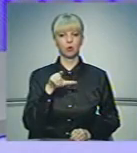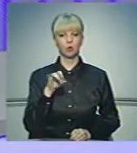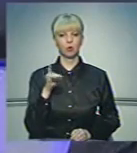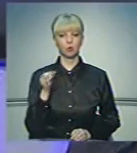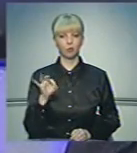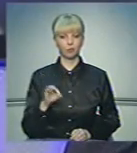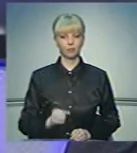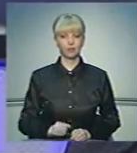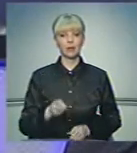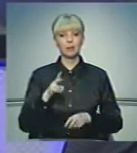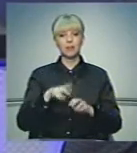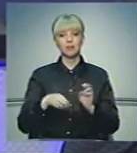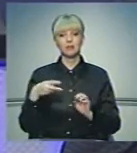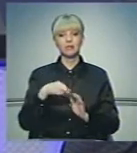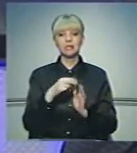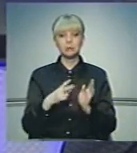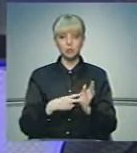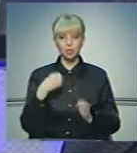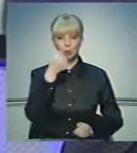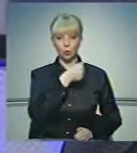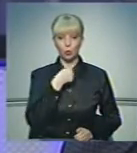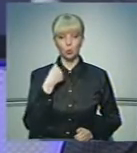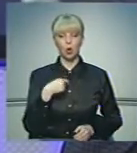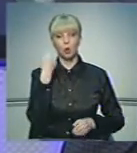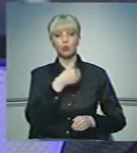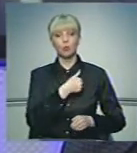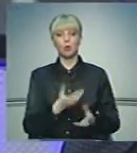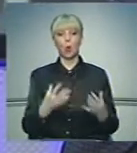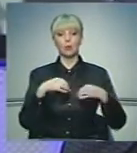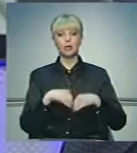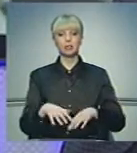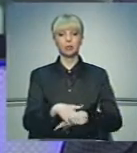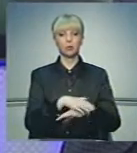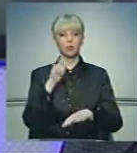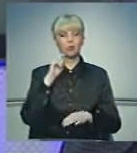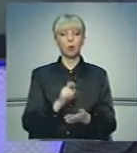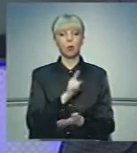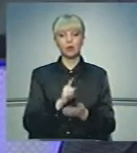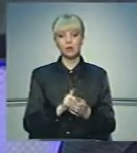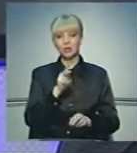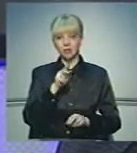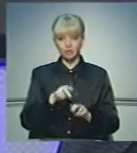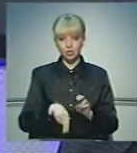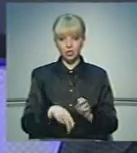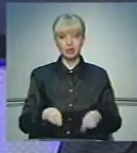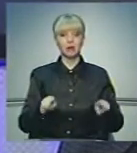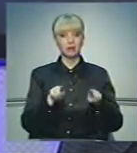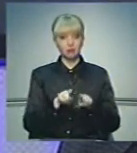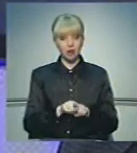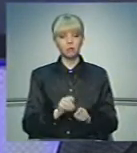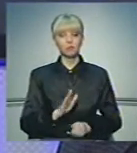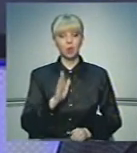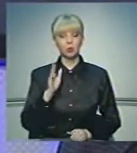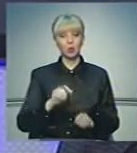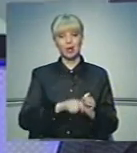Прохоренко. Наприкінці 2017 року добровільне об'єднання громад в Україні має завершитися. Так, принаймні,